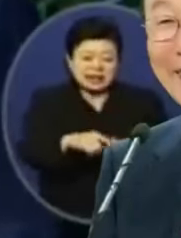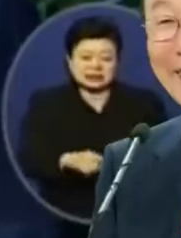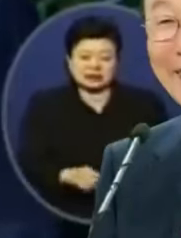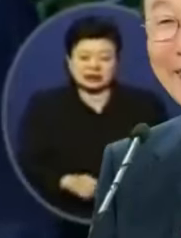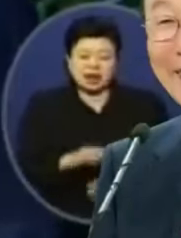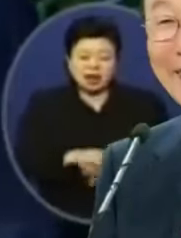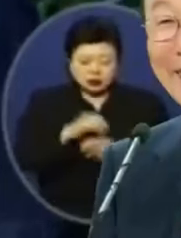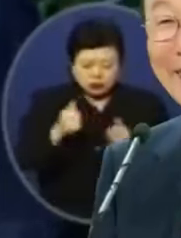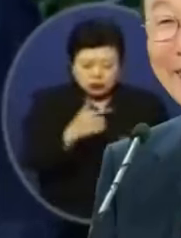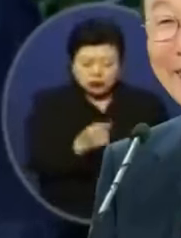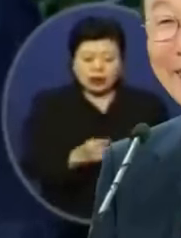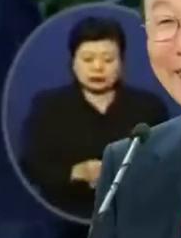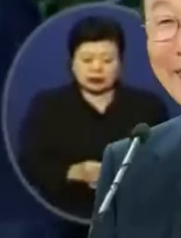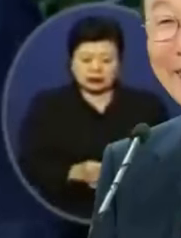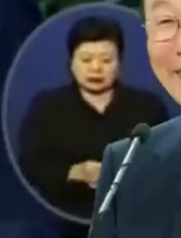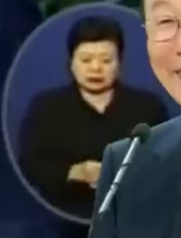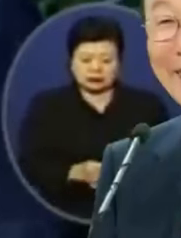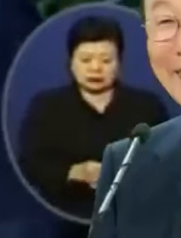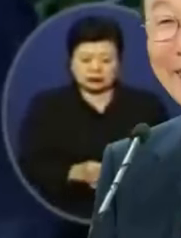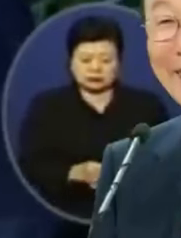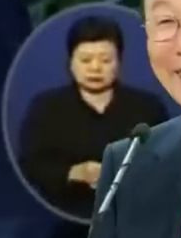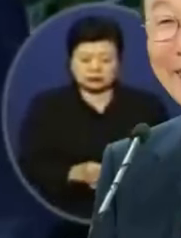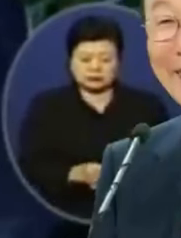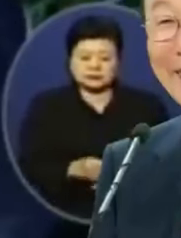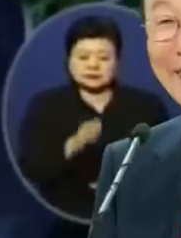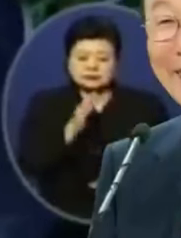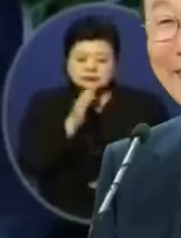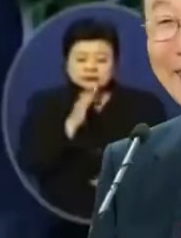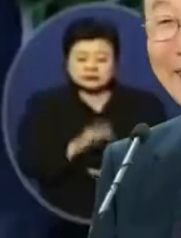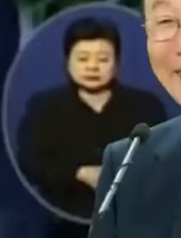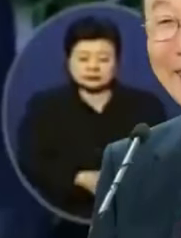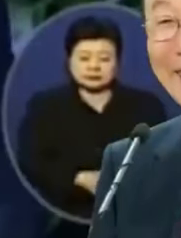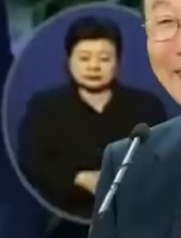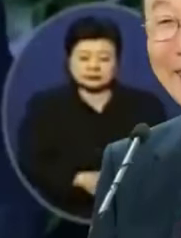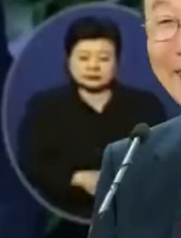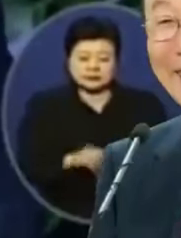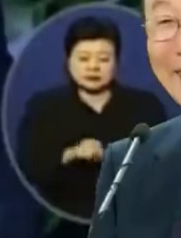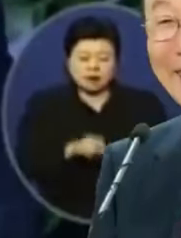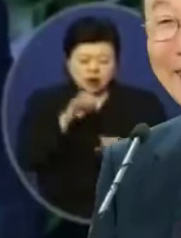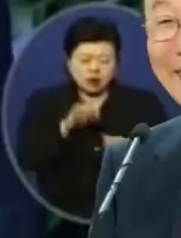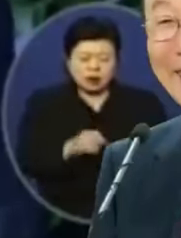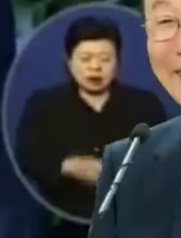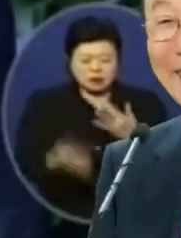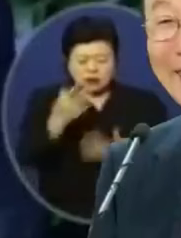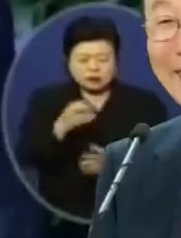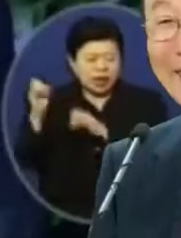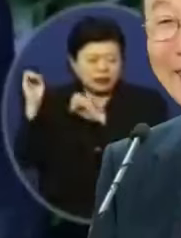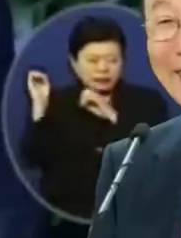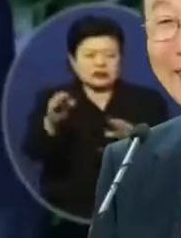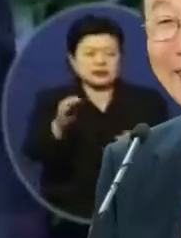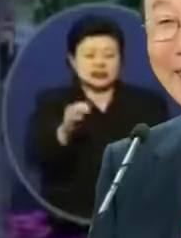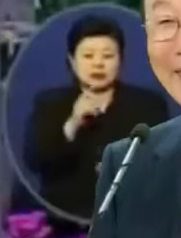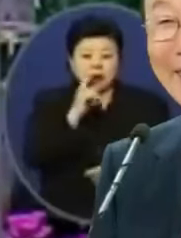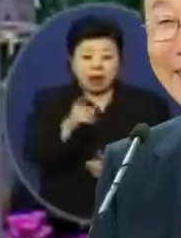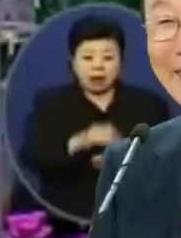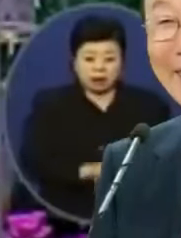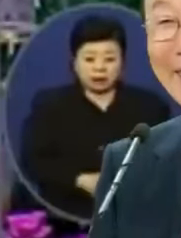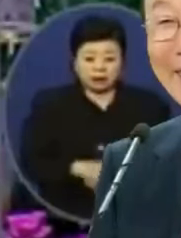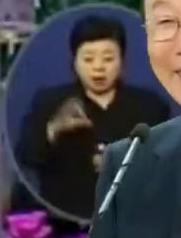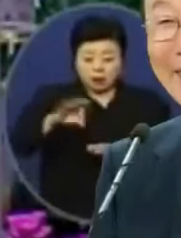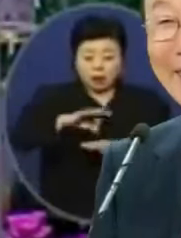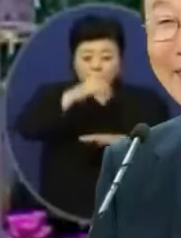있을 수 없는 일이니 본때 있게 불불무에 던지넣어야 됩니다.